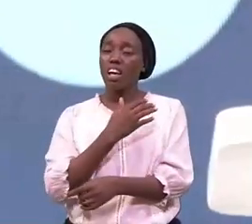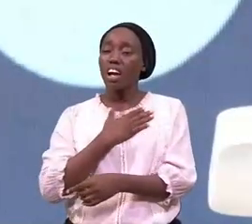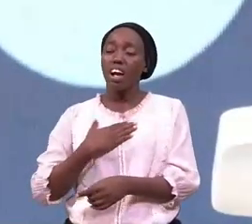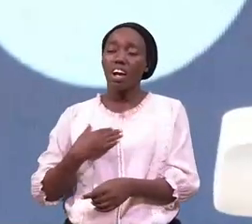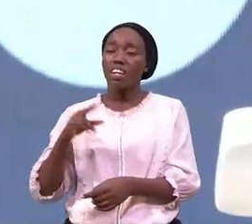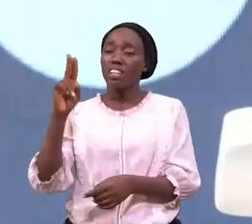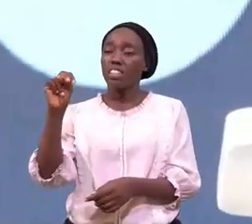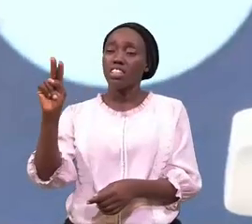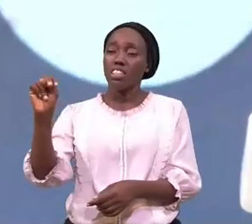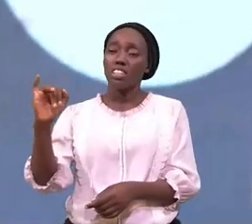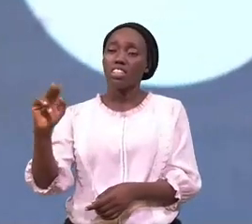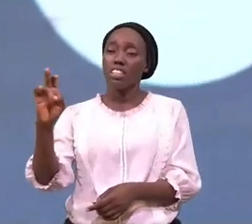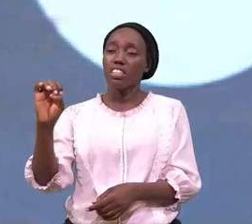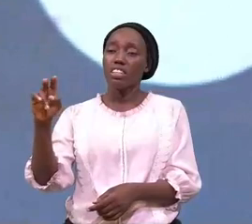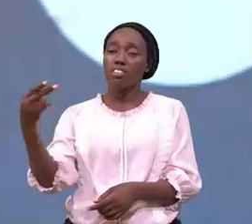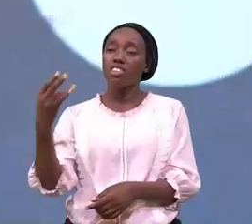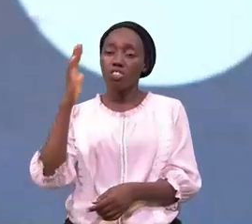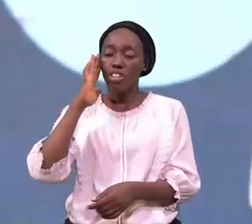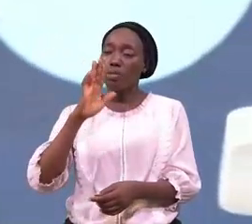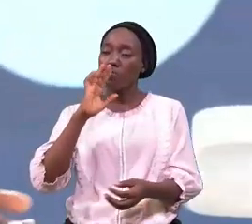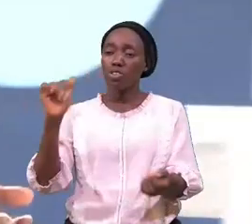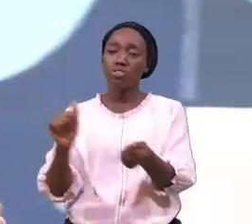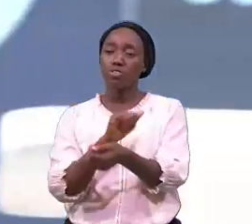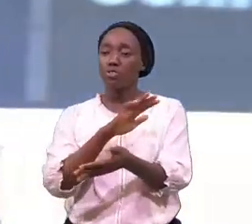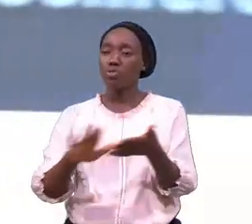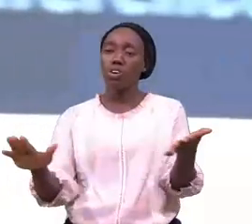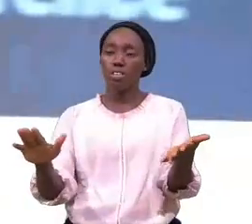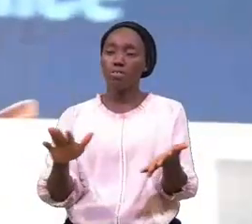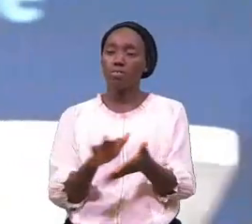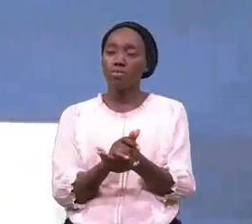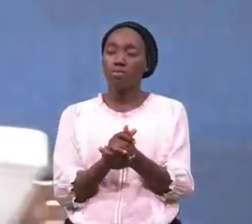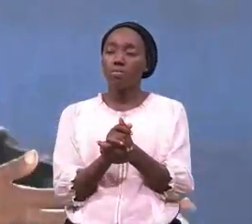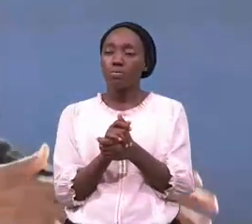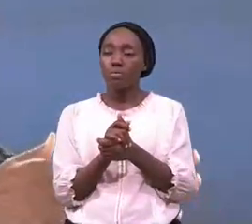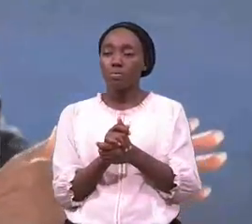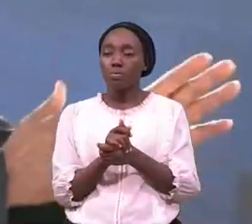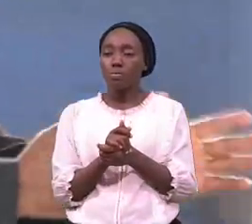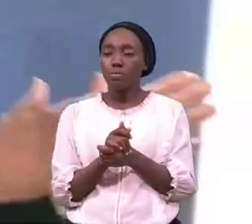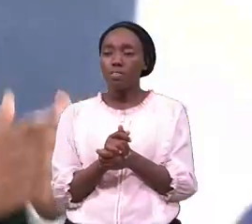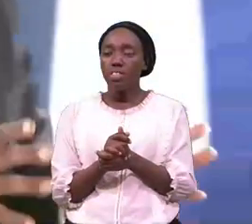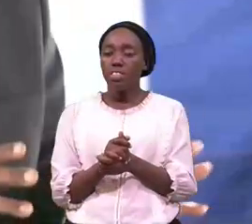Jonas a fait une marche d'une journée. 40 jours, Ninive sera détruite.